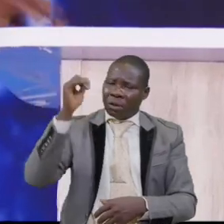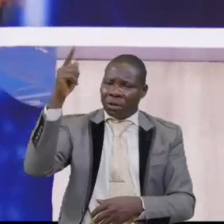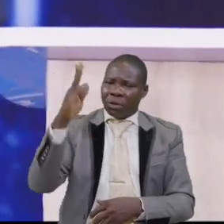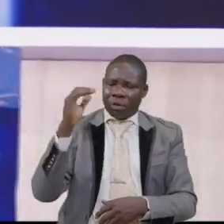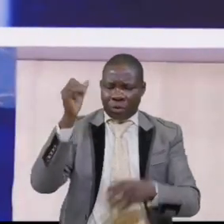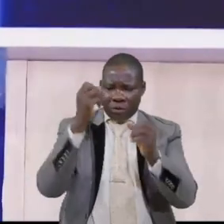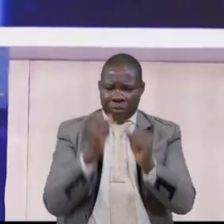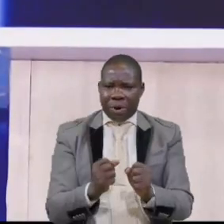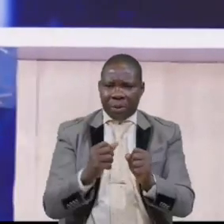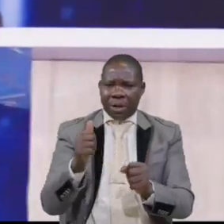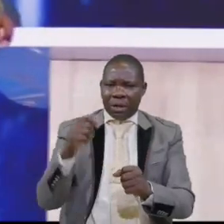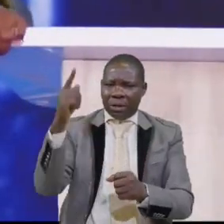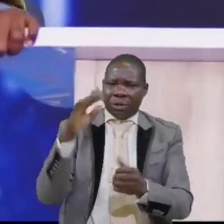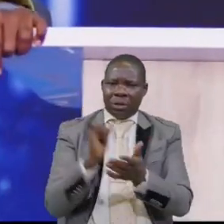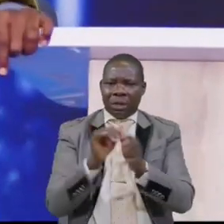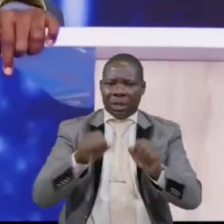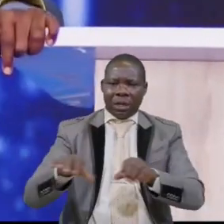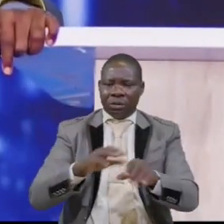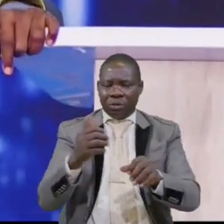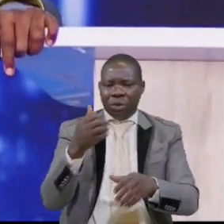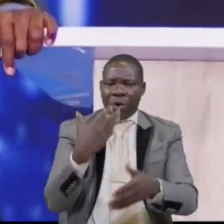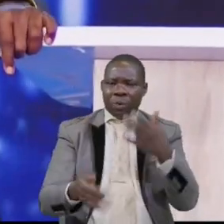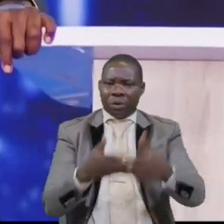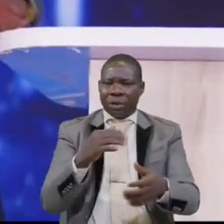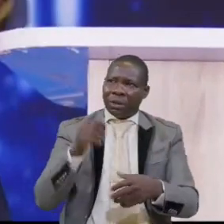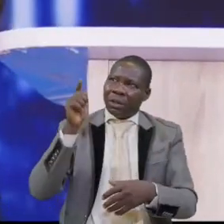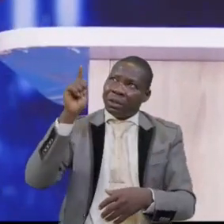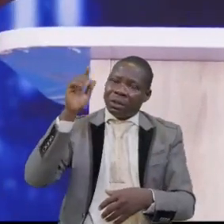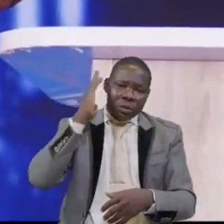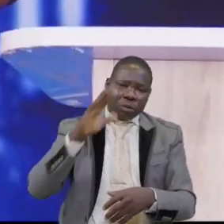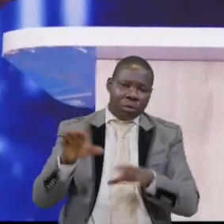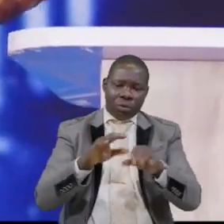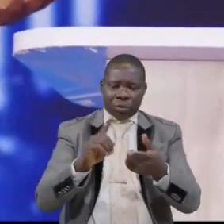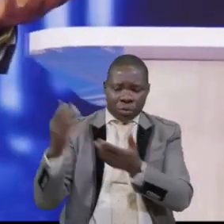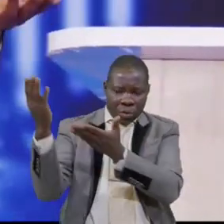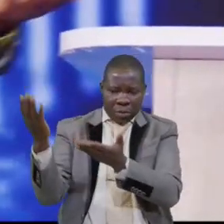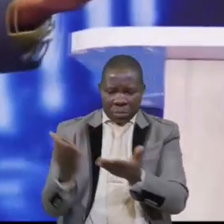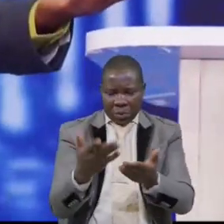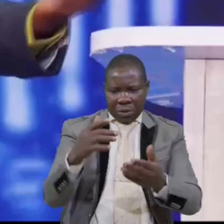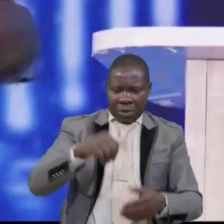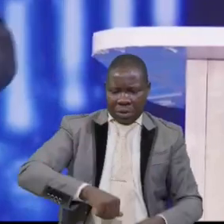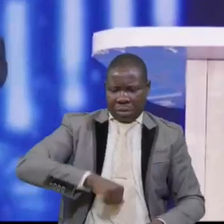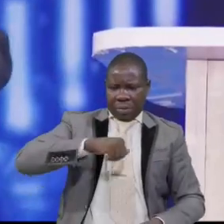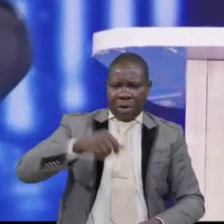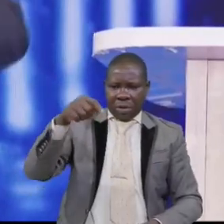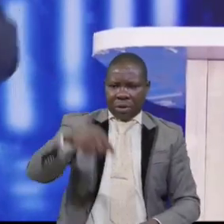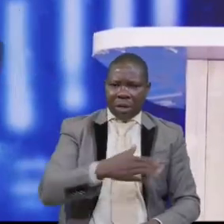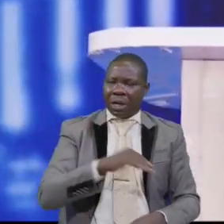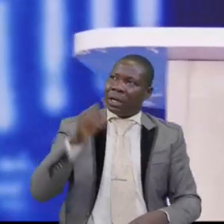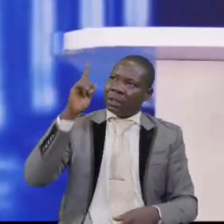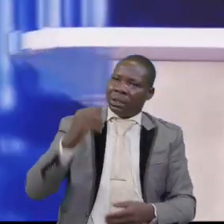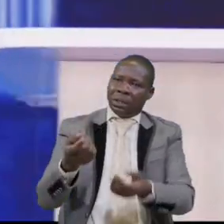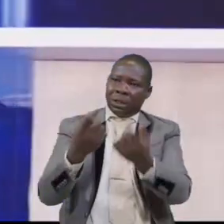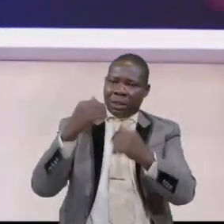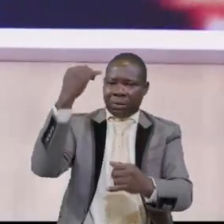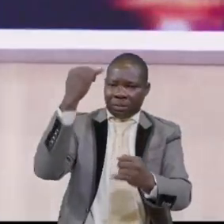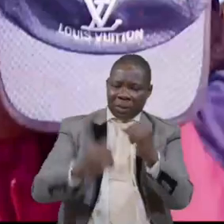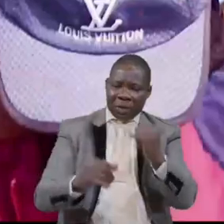peut faire tout ce qu'il doit faire pour rabaisser l'orgueilleux. Et il est venu finalement à la